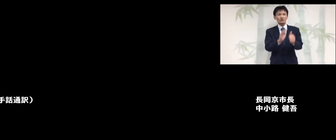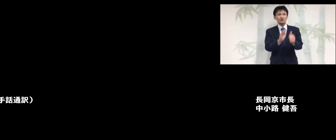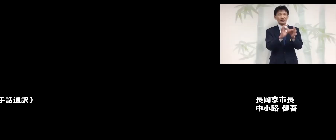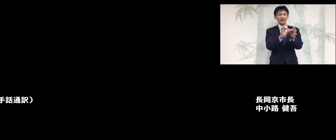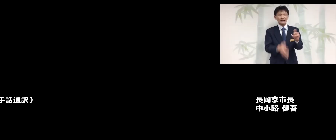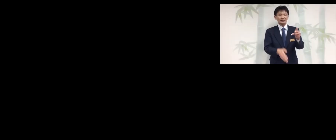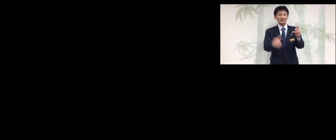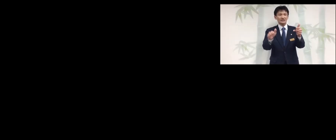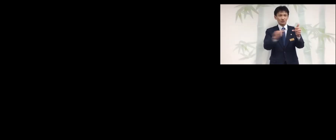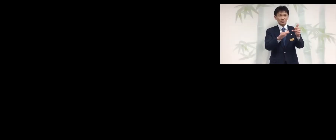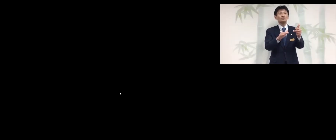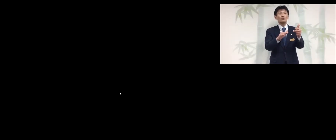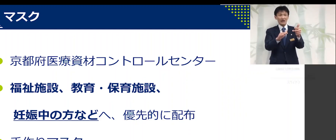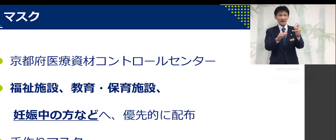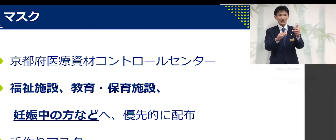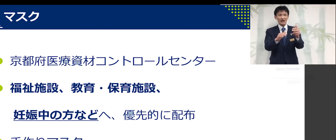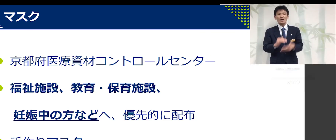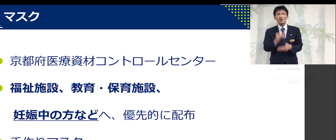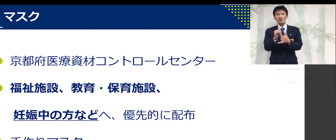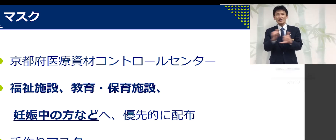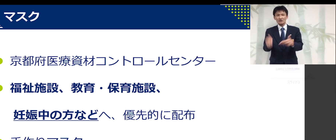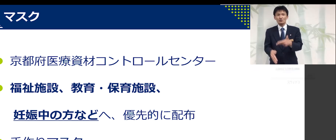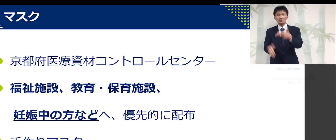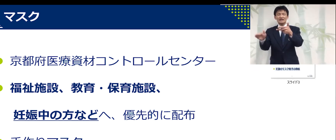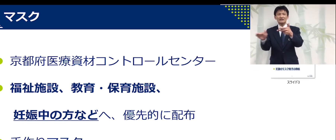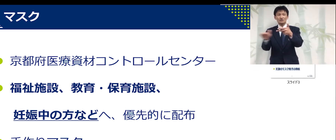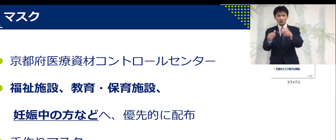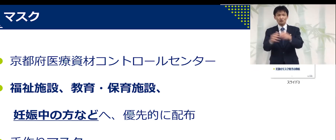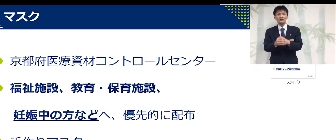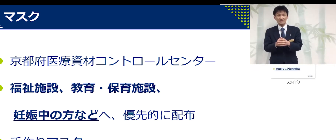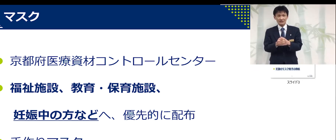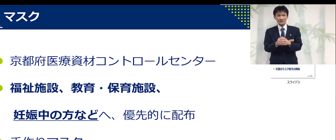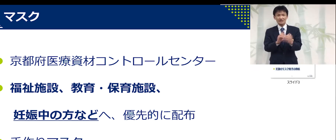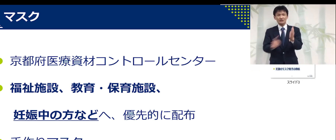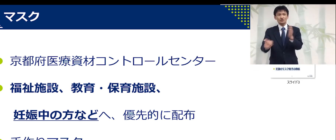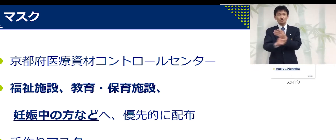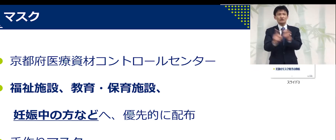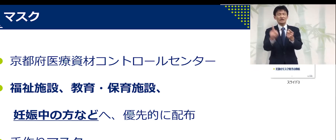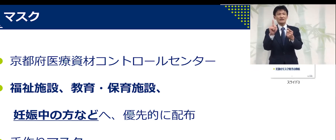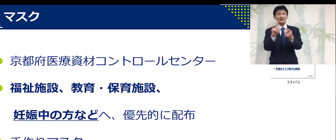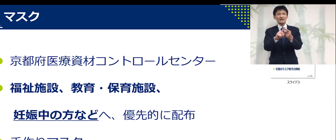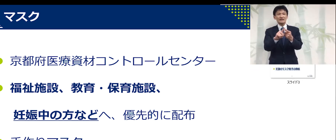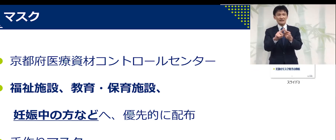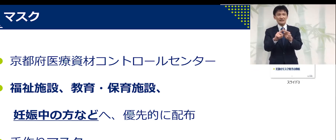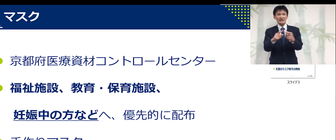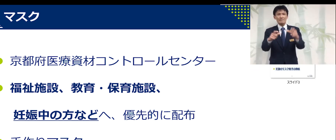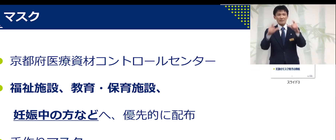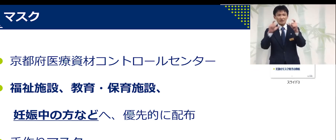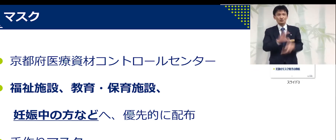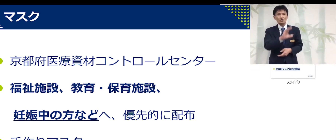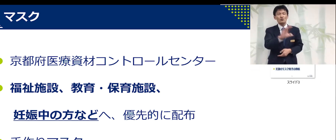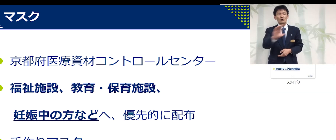か高齢者の施設といったところに優先的に配布をさせていただいているという状況